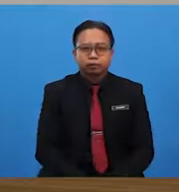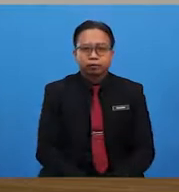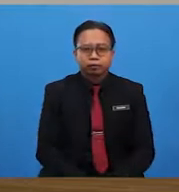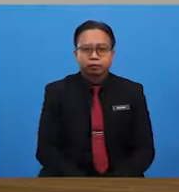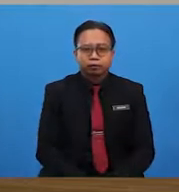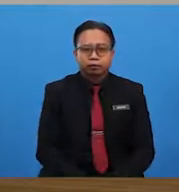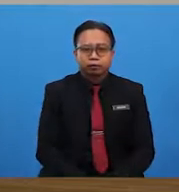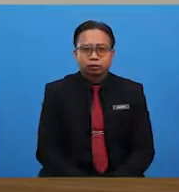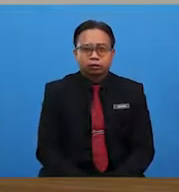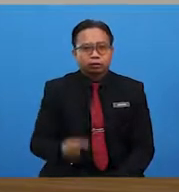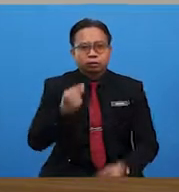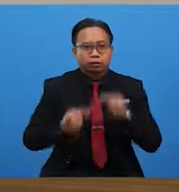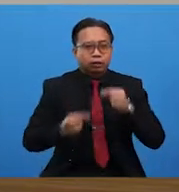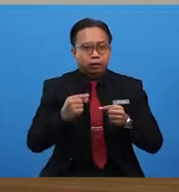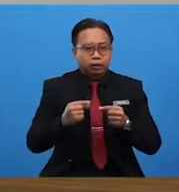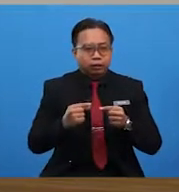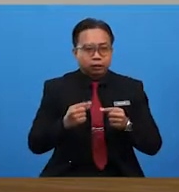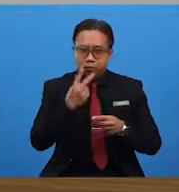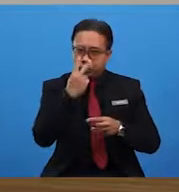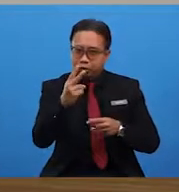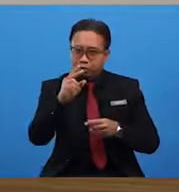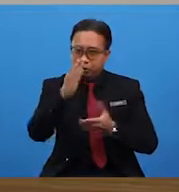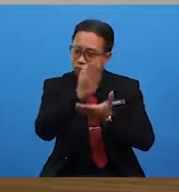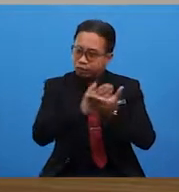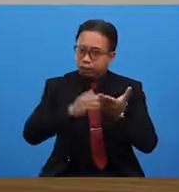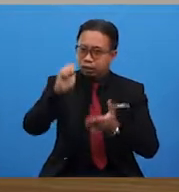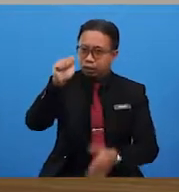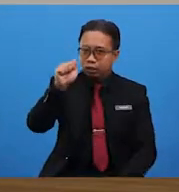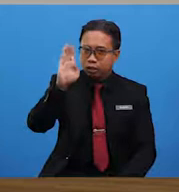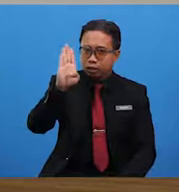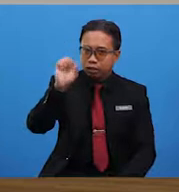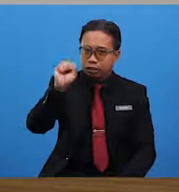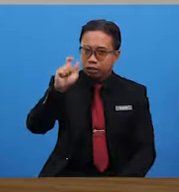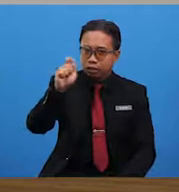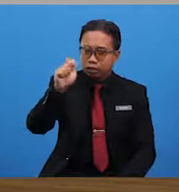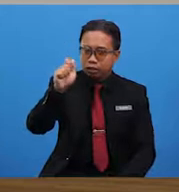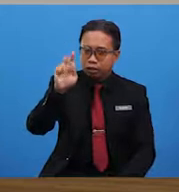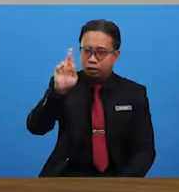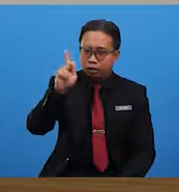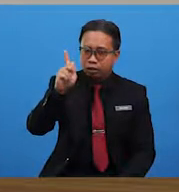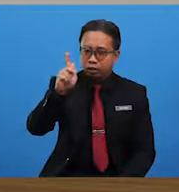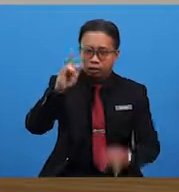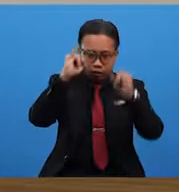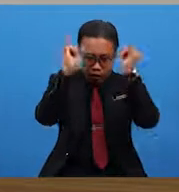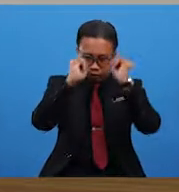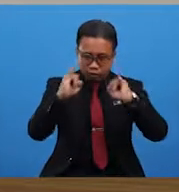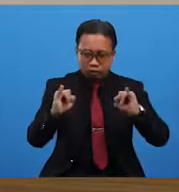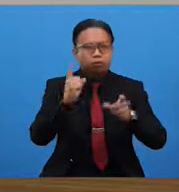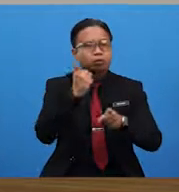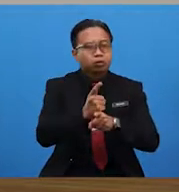kalau karya gaya penampilan seperti headset mempunyai image yang sebenarnya